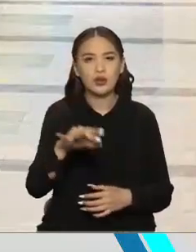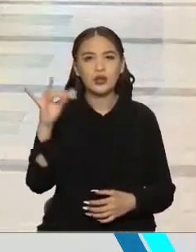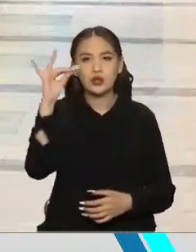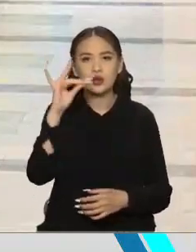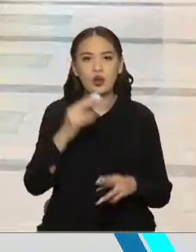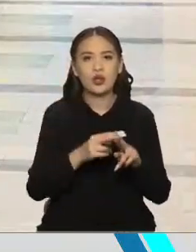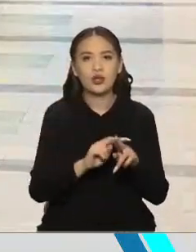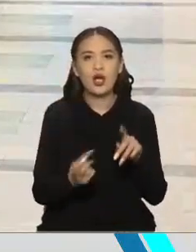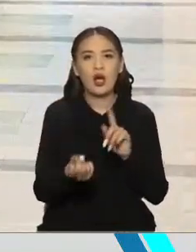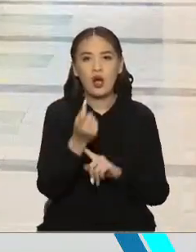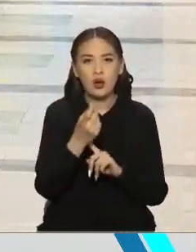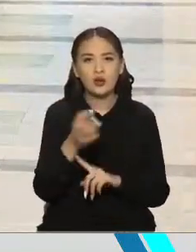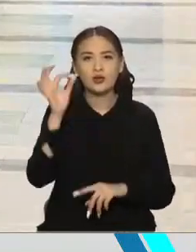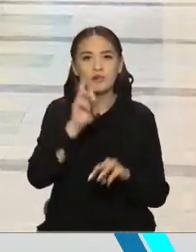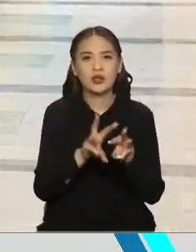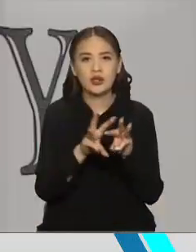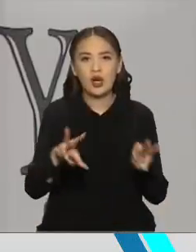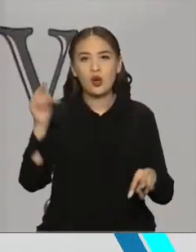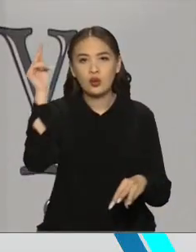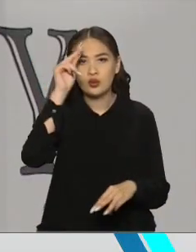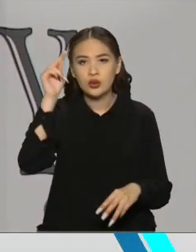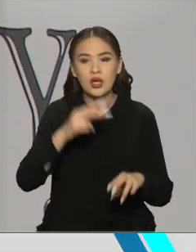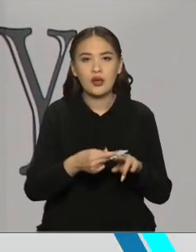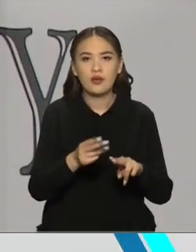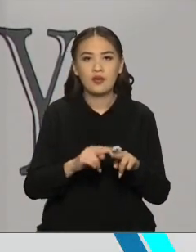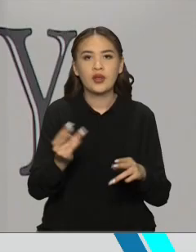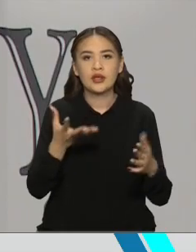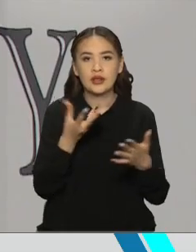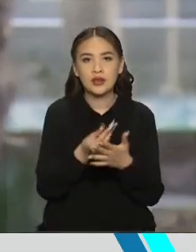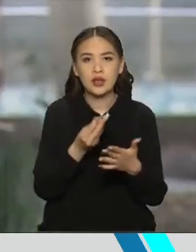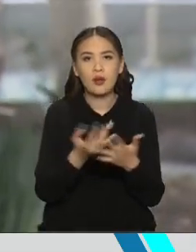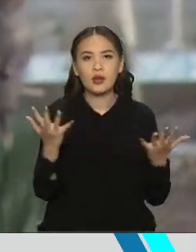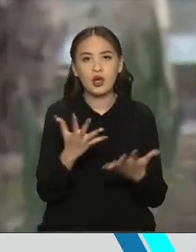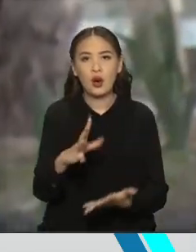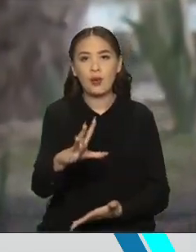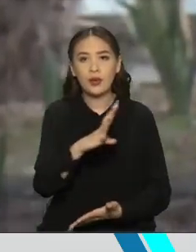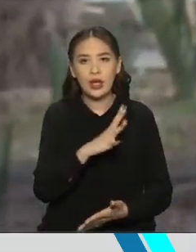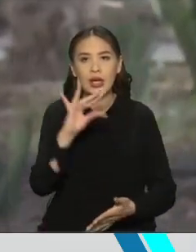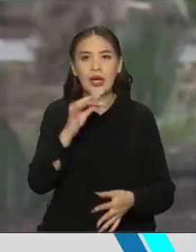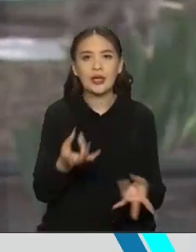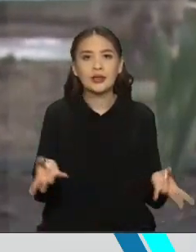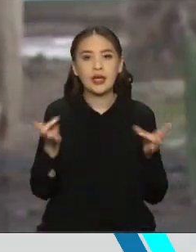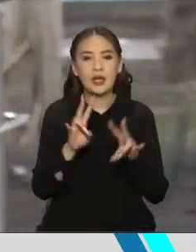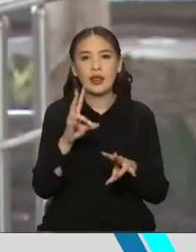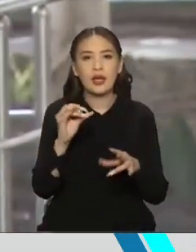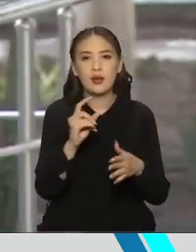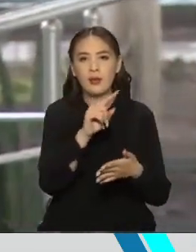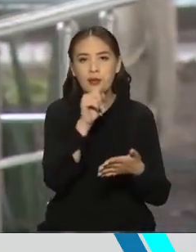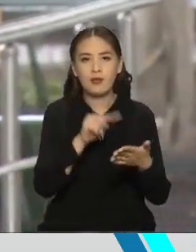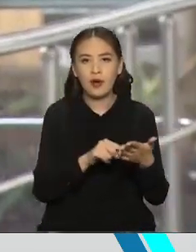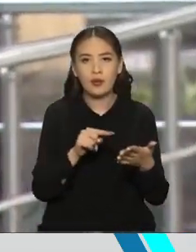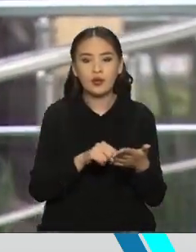получения автономии От Министерства Образования схемы финансирования по которой было и остается немало вопросов